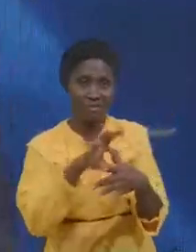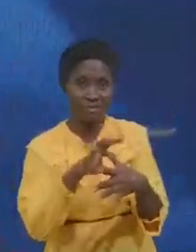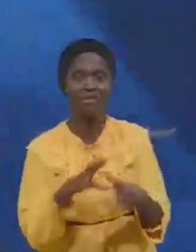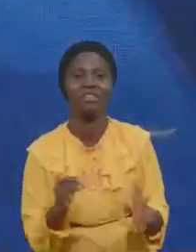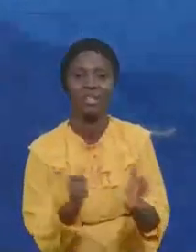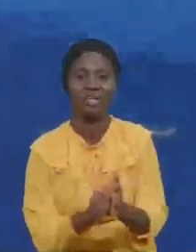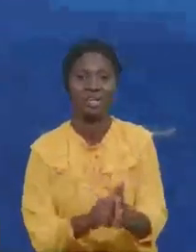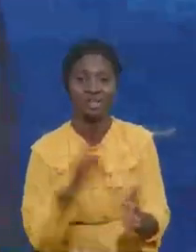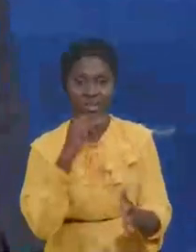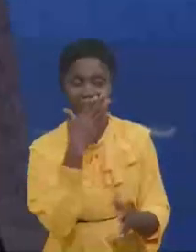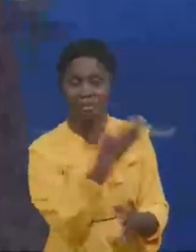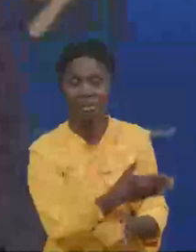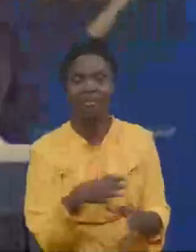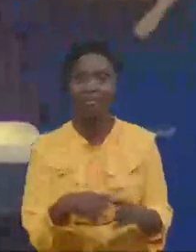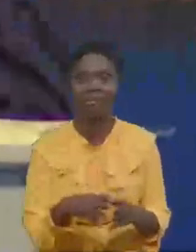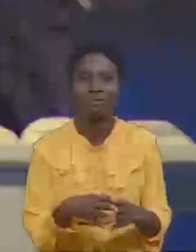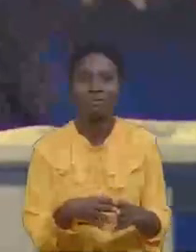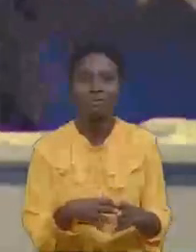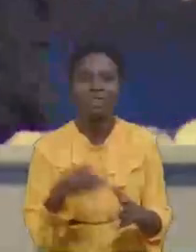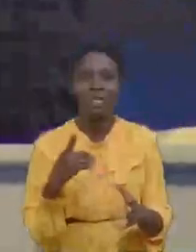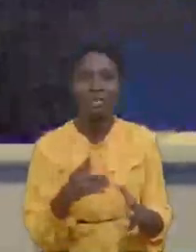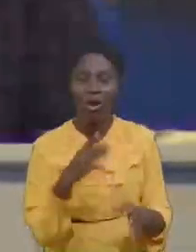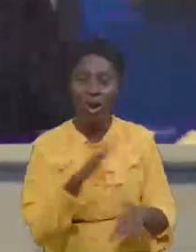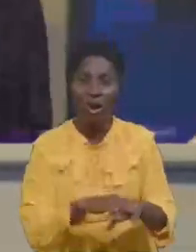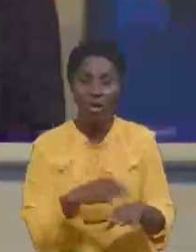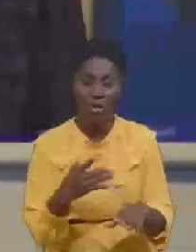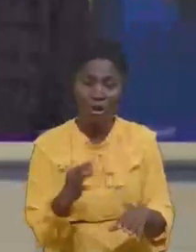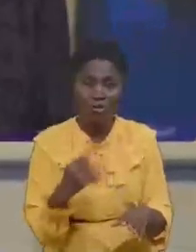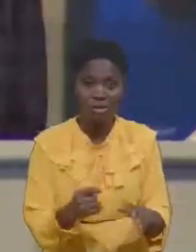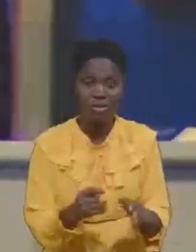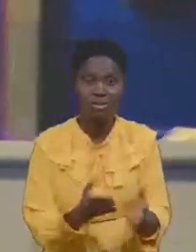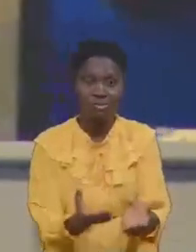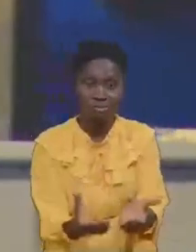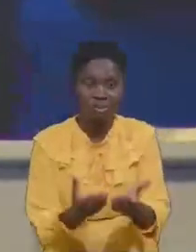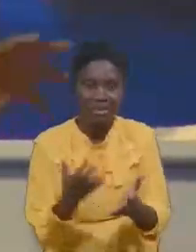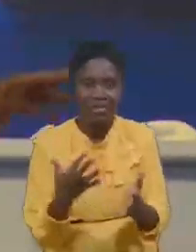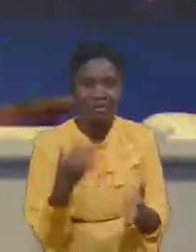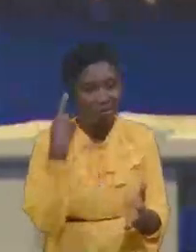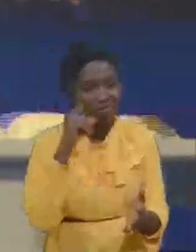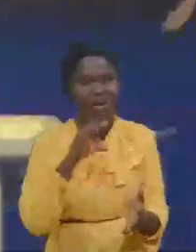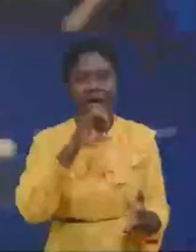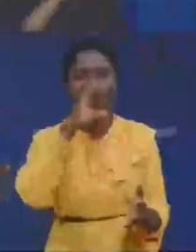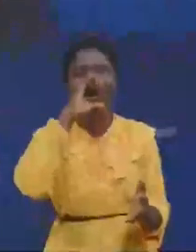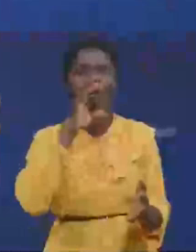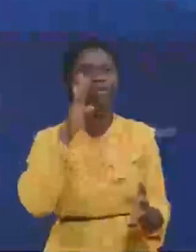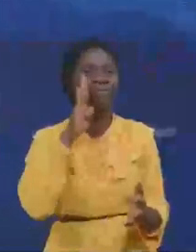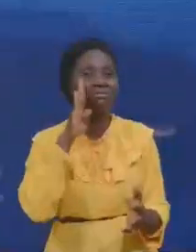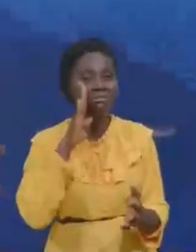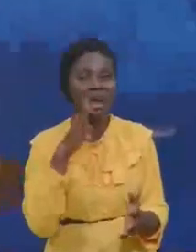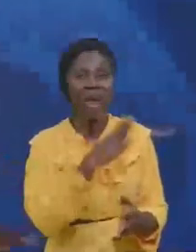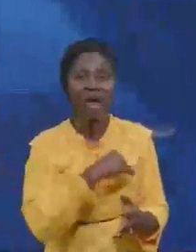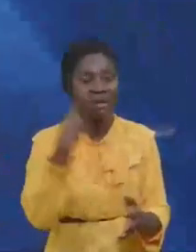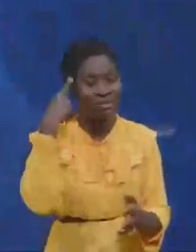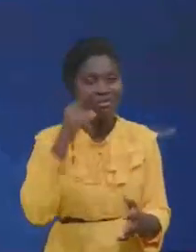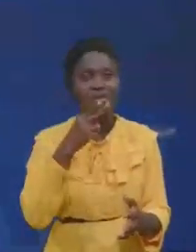là, et le désir pour l'alcool, le désir pour la marijuana,